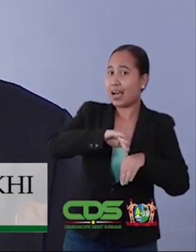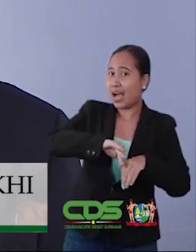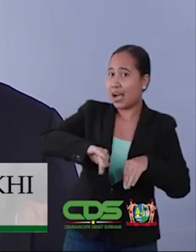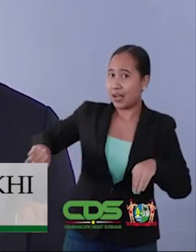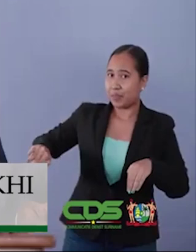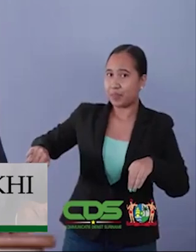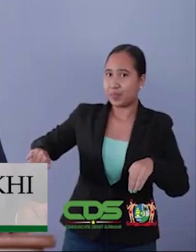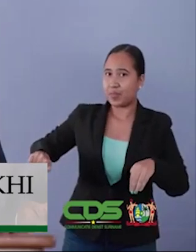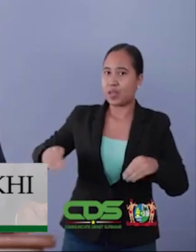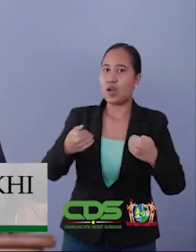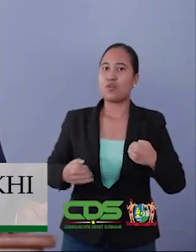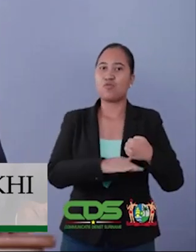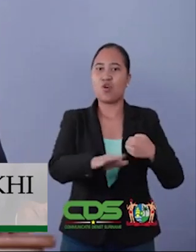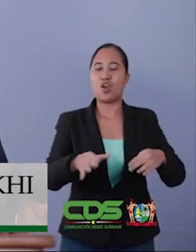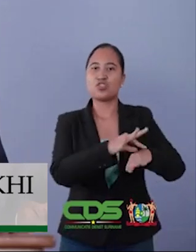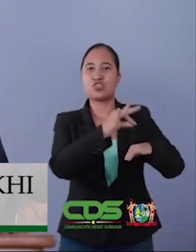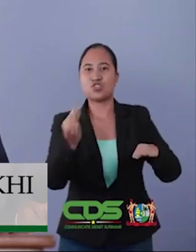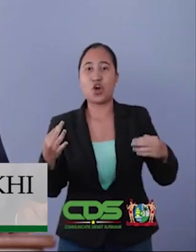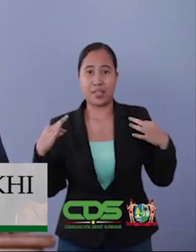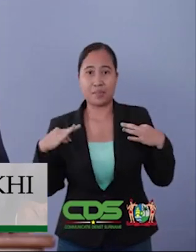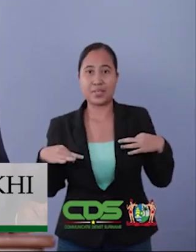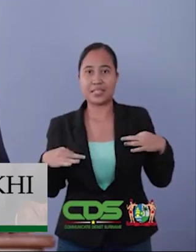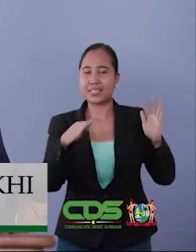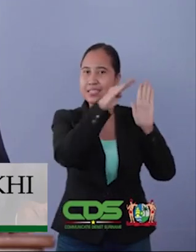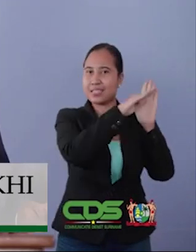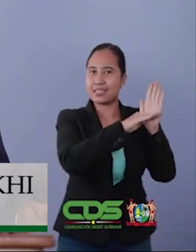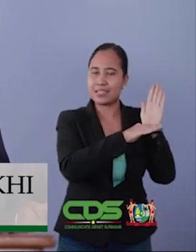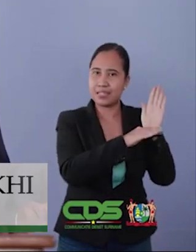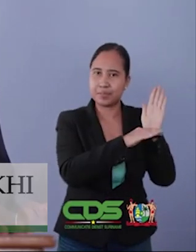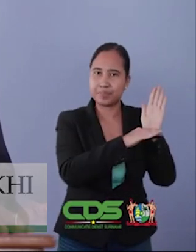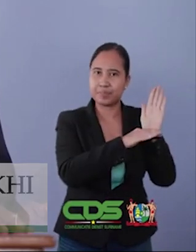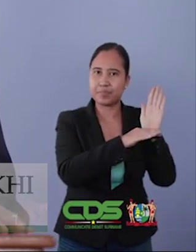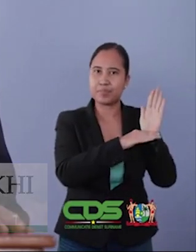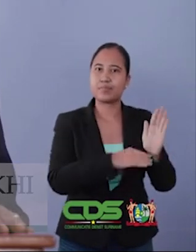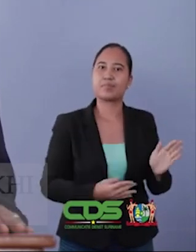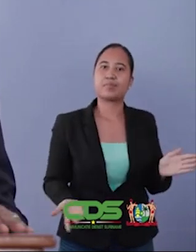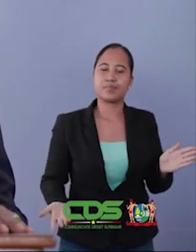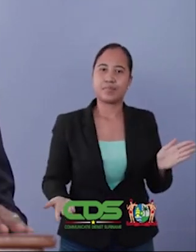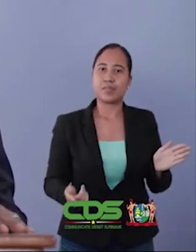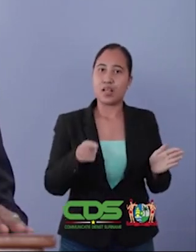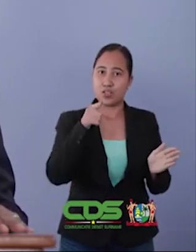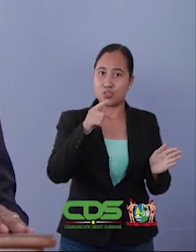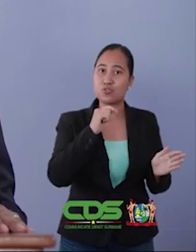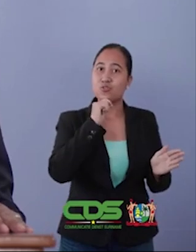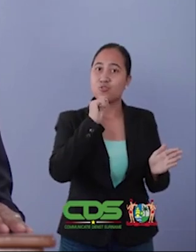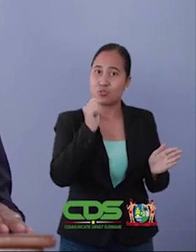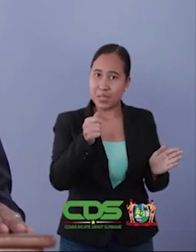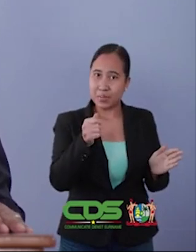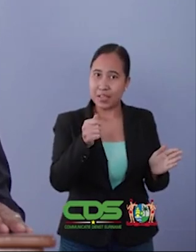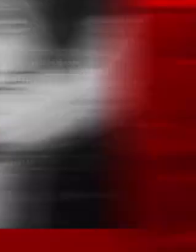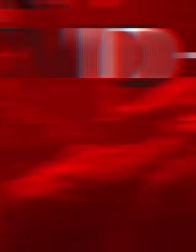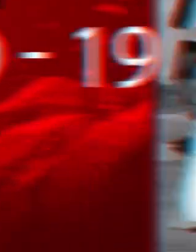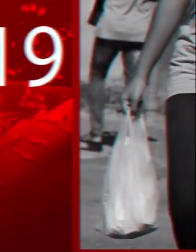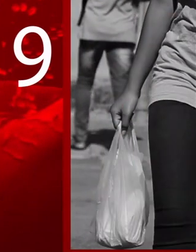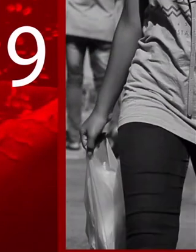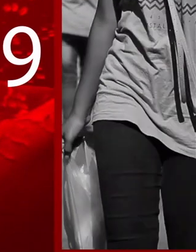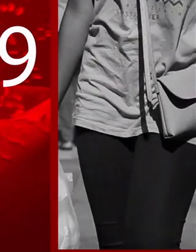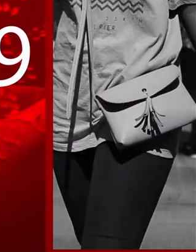Volksgezondheid. De precieze voorschriften zult u krijgen nadat u toestemming heeft gekregen om af te reizen.